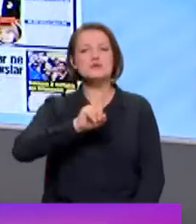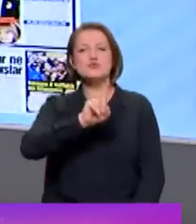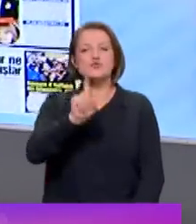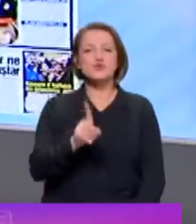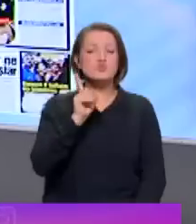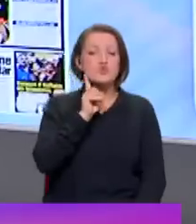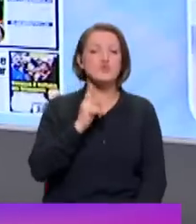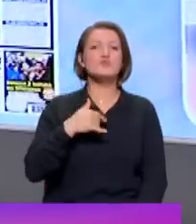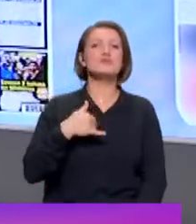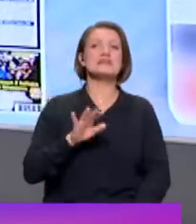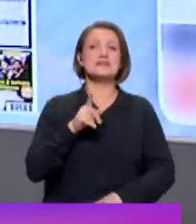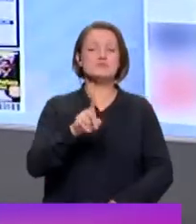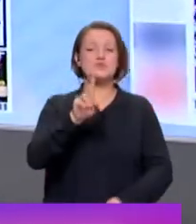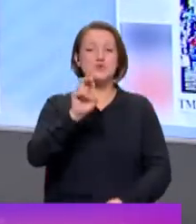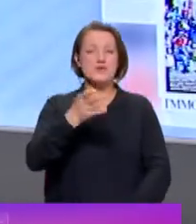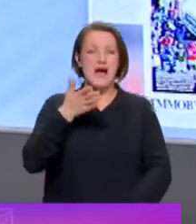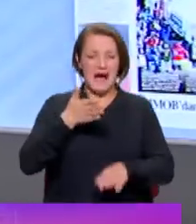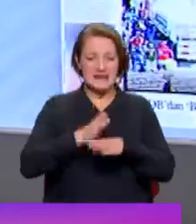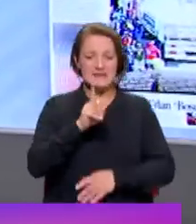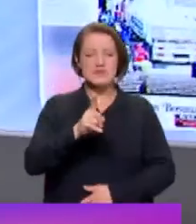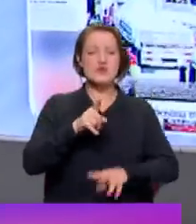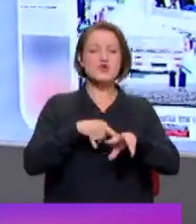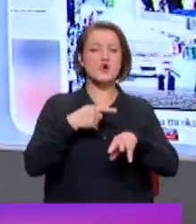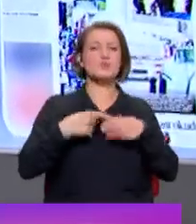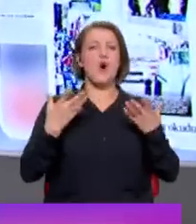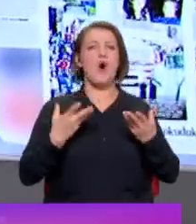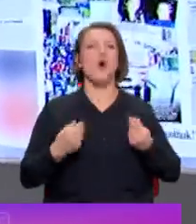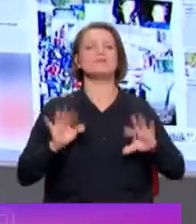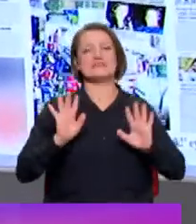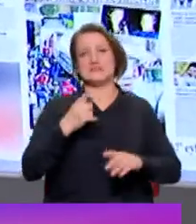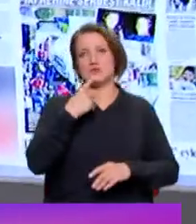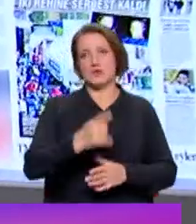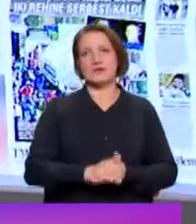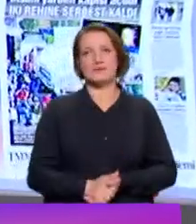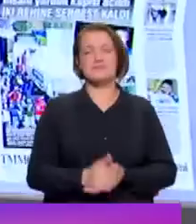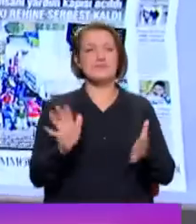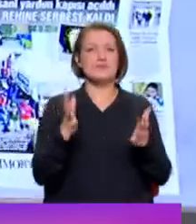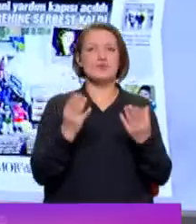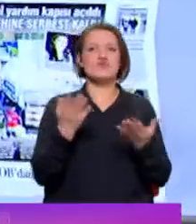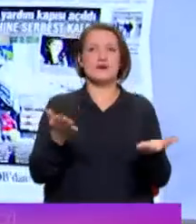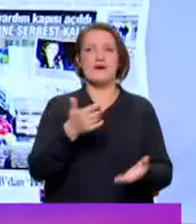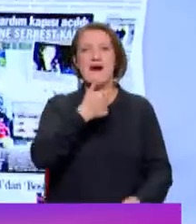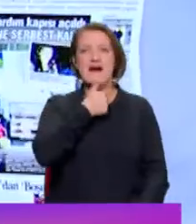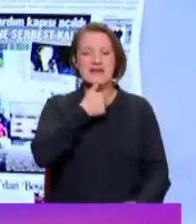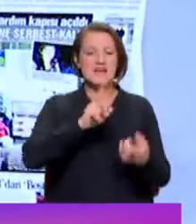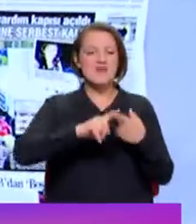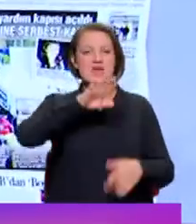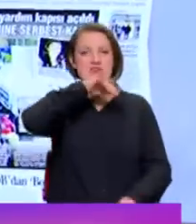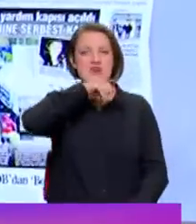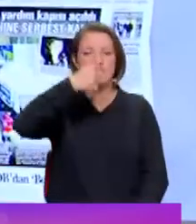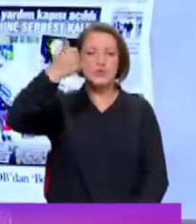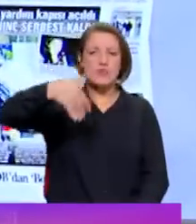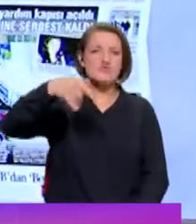duymadığını Dolayısıyla bu konuda aslında bir yorumu olmadığını söyledi Ne olacak bu erkek ve yaşlı yöneticilerden